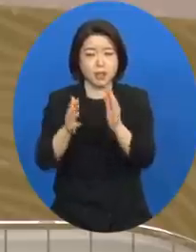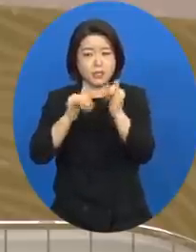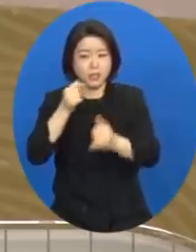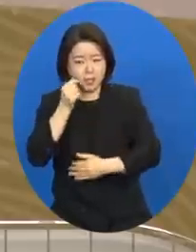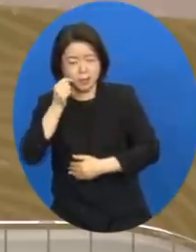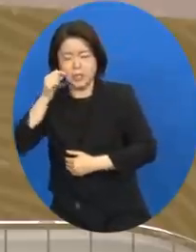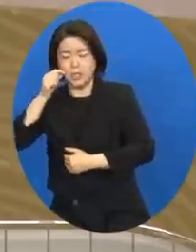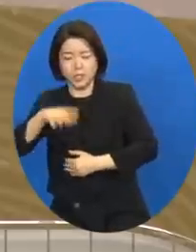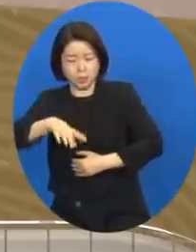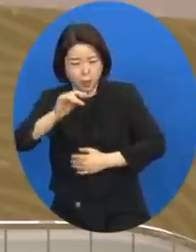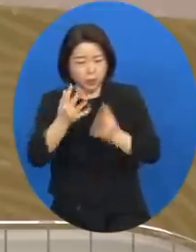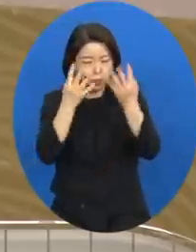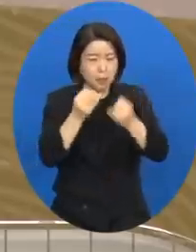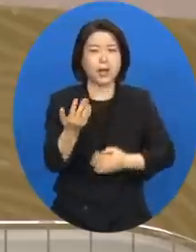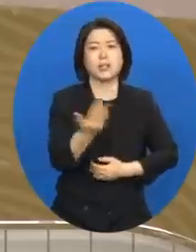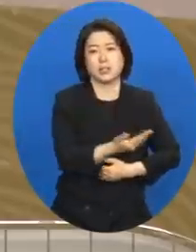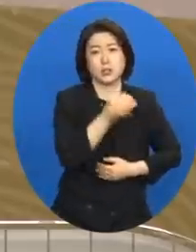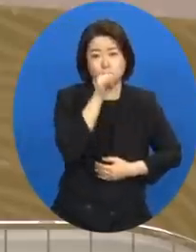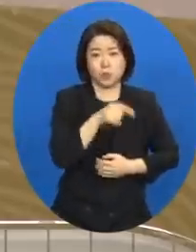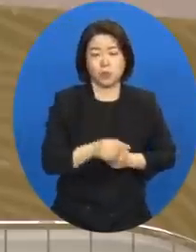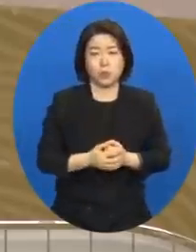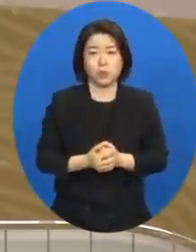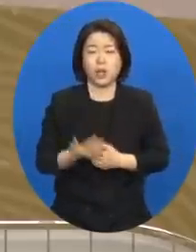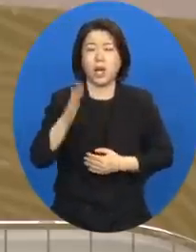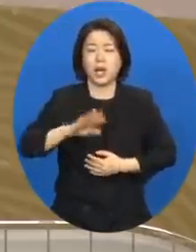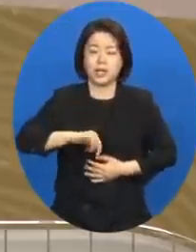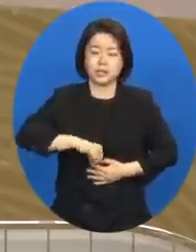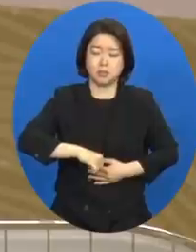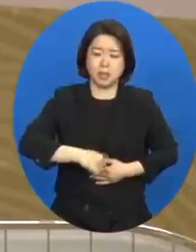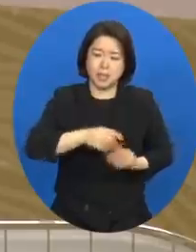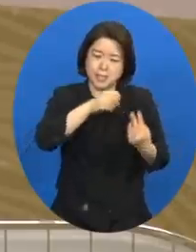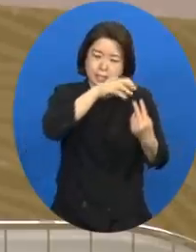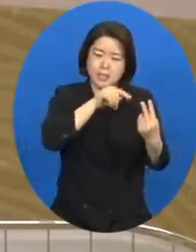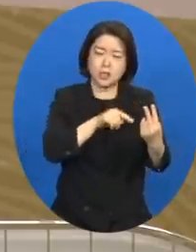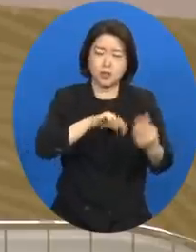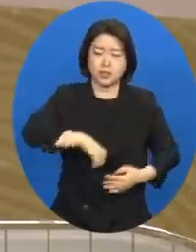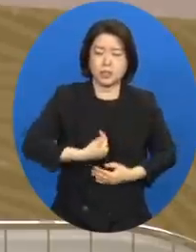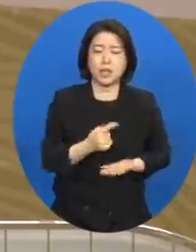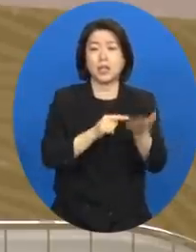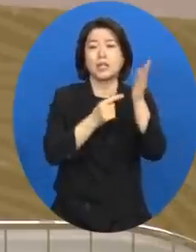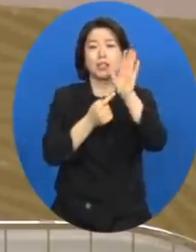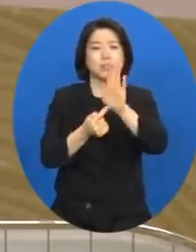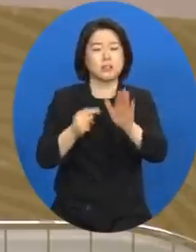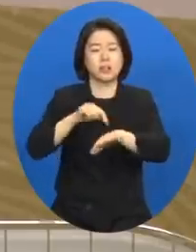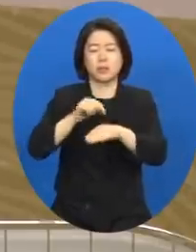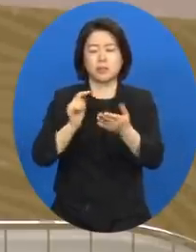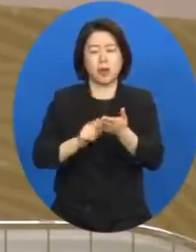끌었습니다. 그러나 세례 요한은 자기 자신을 드러내고자 하는 마음이 조금도 없었어요.